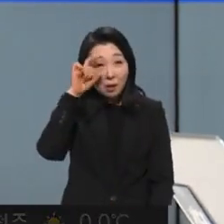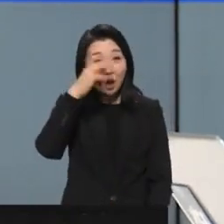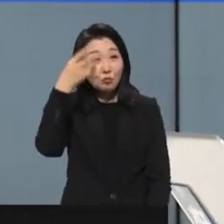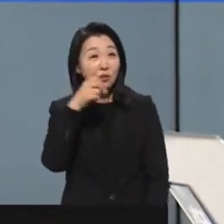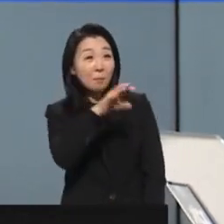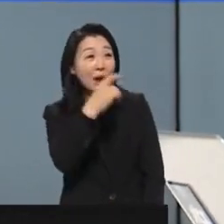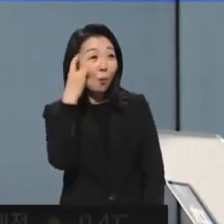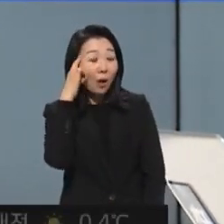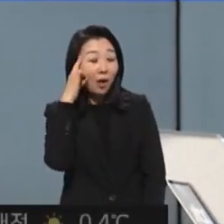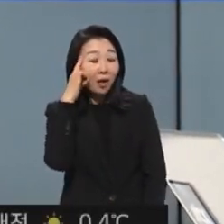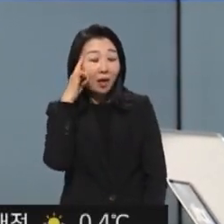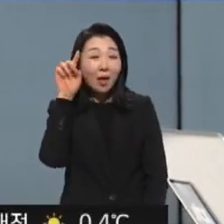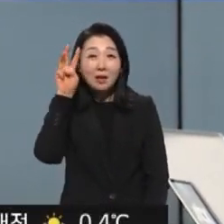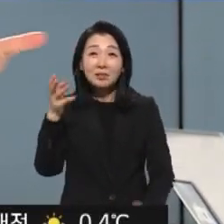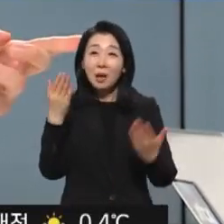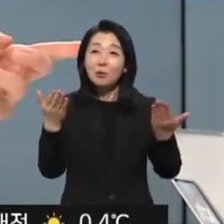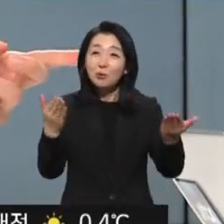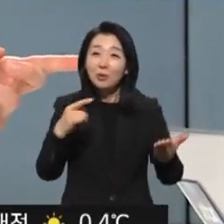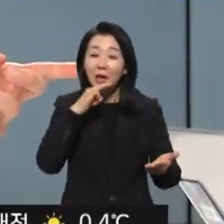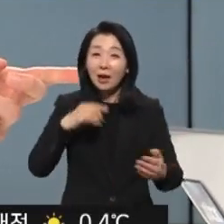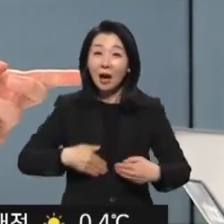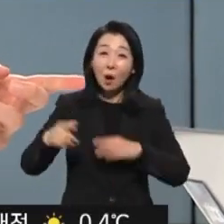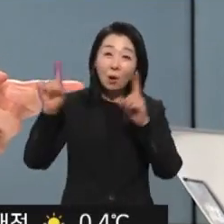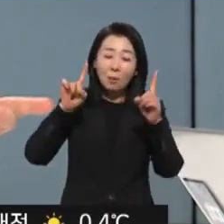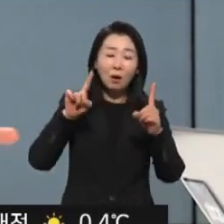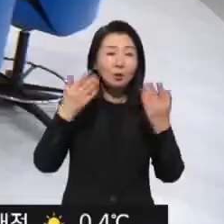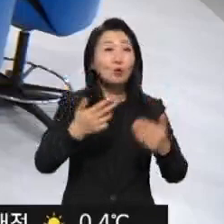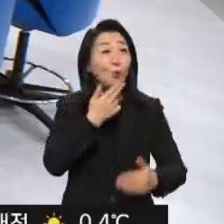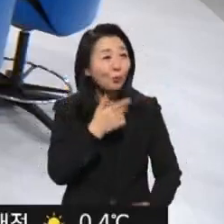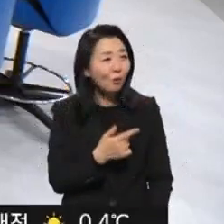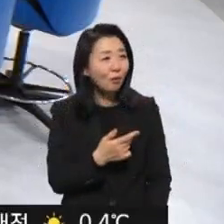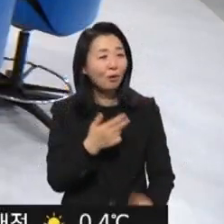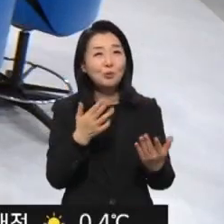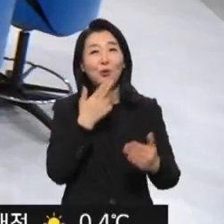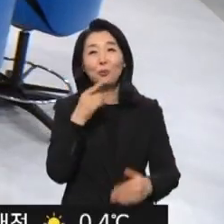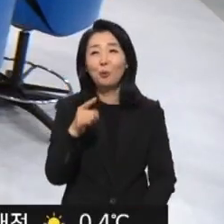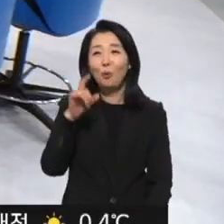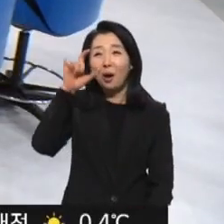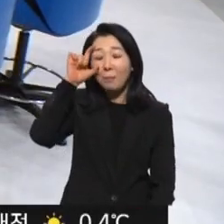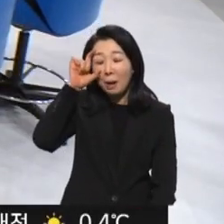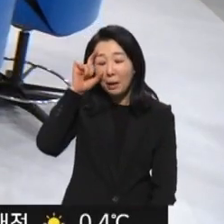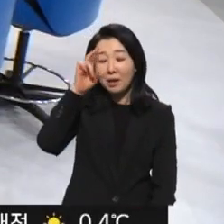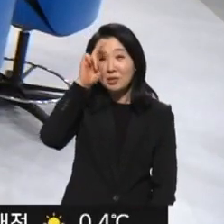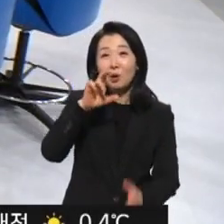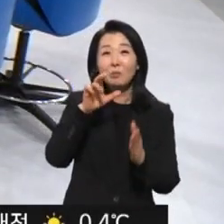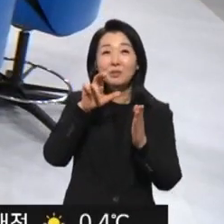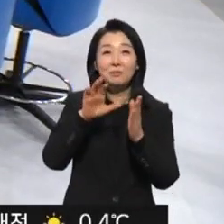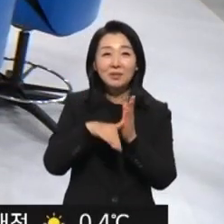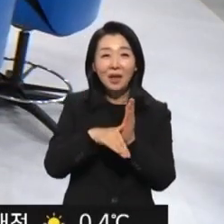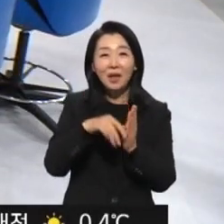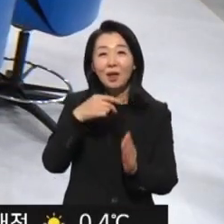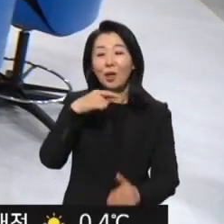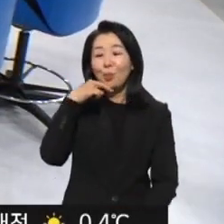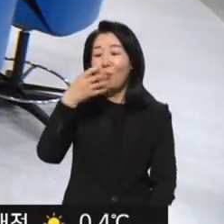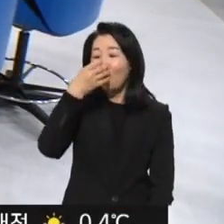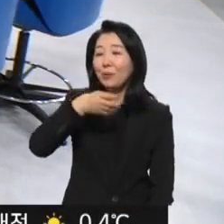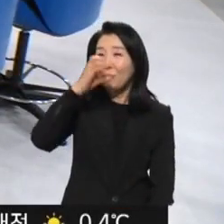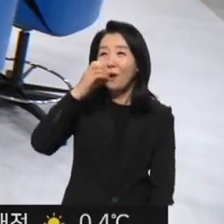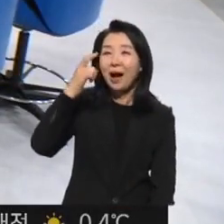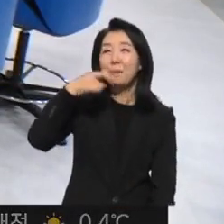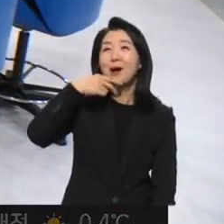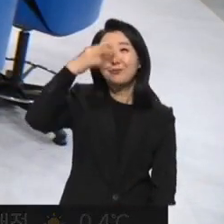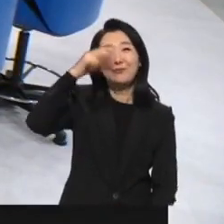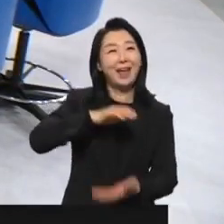최소 3일은 쉬어야지 간이 회복이 된다고 하는데. 안 쉬어요? 거의 쉬질 않죠. 예. 아, 근데 박마코 오늘 점심 메뉴가 토마토 수프였거든요. 아, 그 해장을